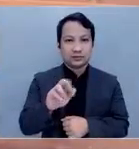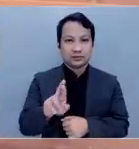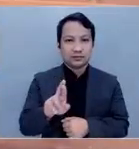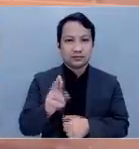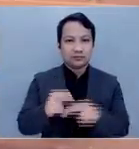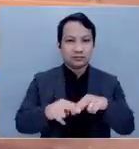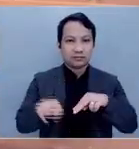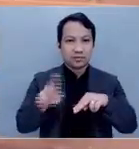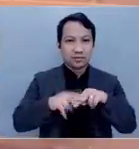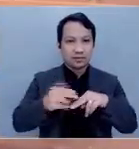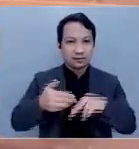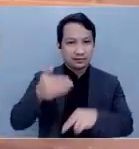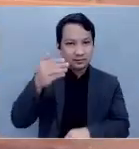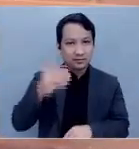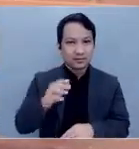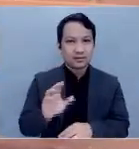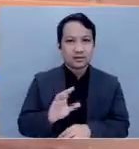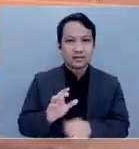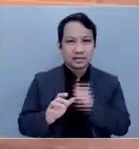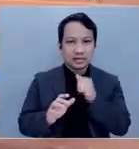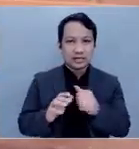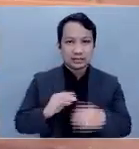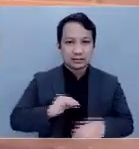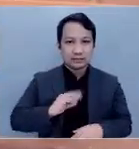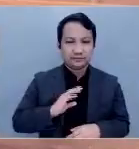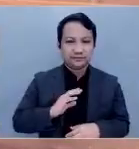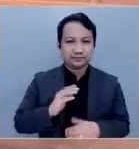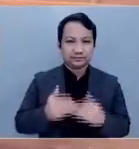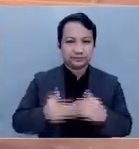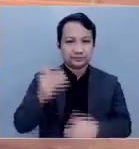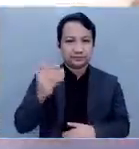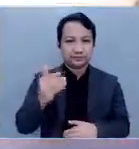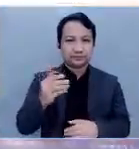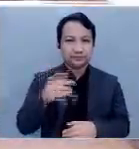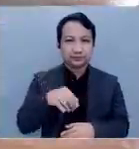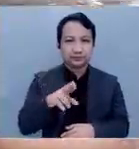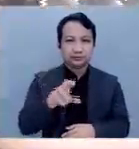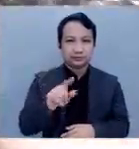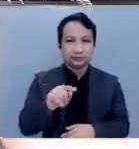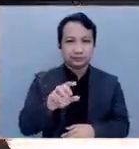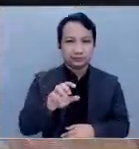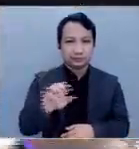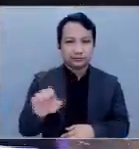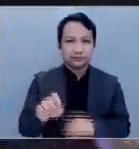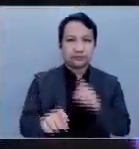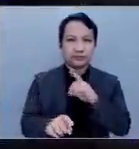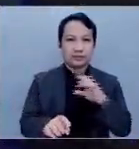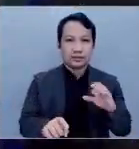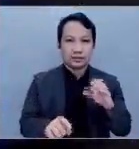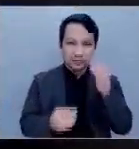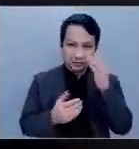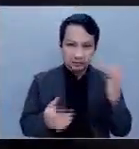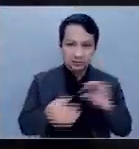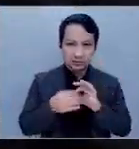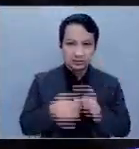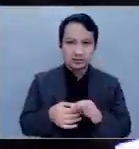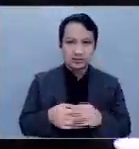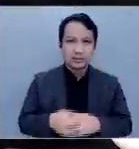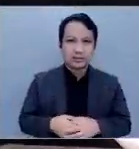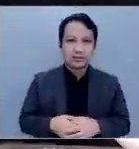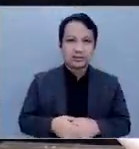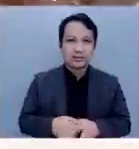blood sugar natin. Saka medyo mataas din siya sa protein, no? Yes. For 100 grams, actually, mas mataas pa nga siya sa mga beef